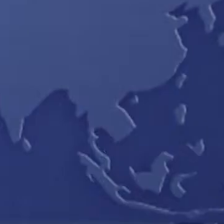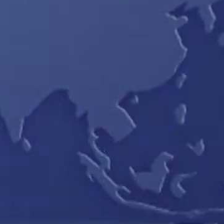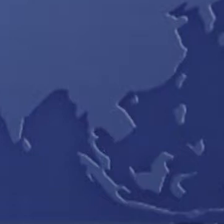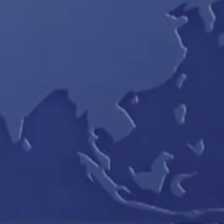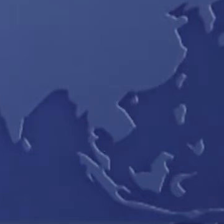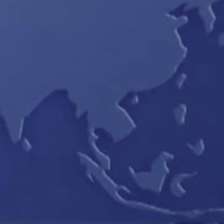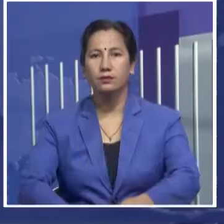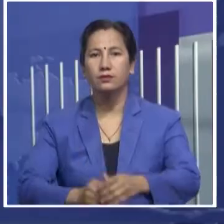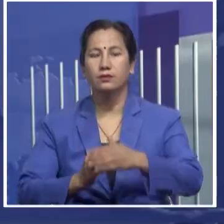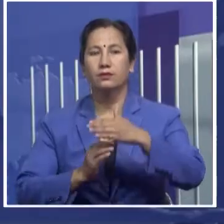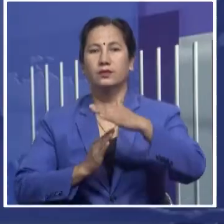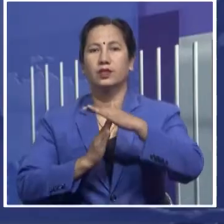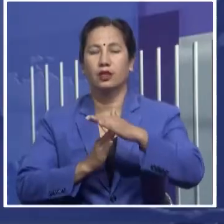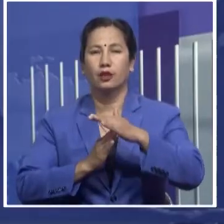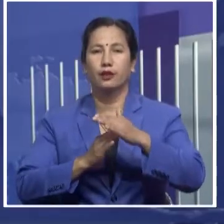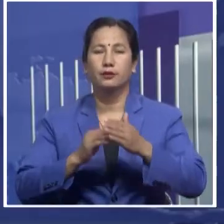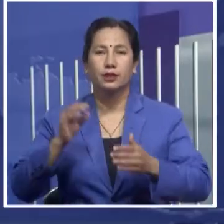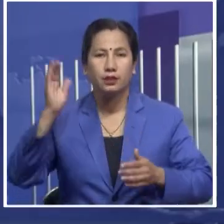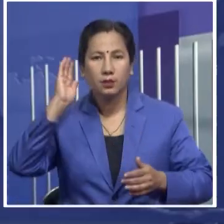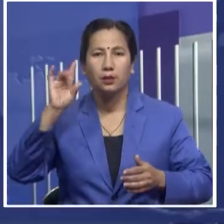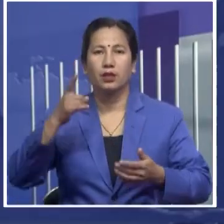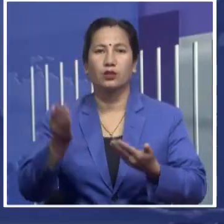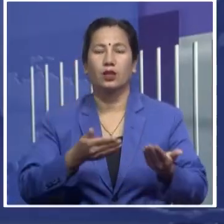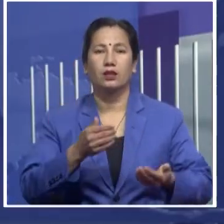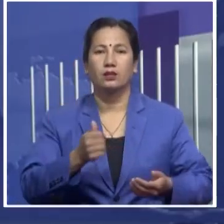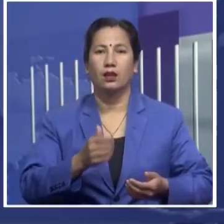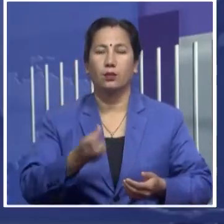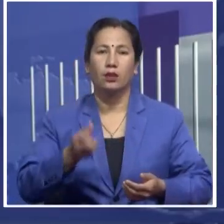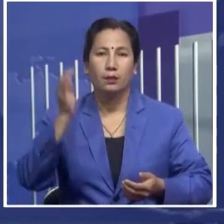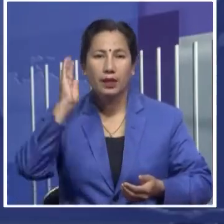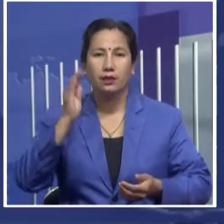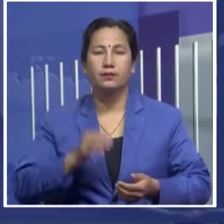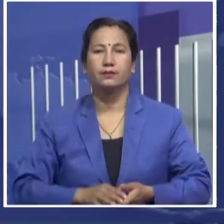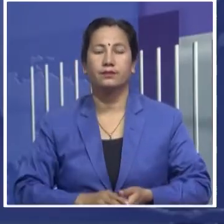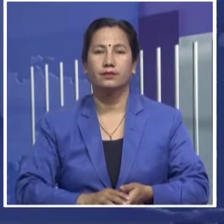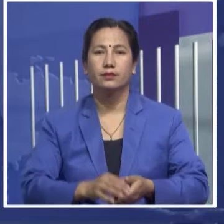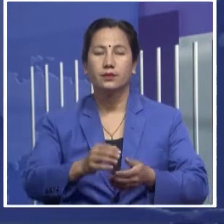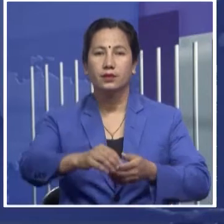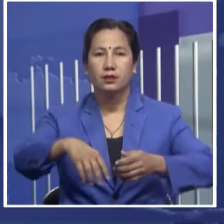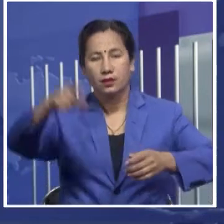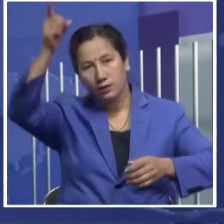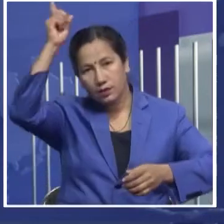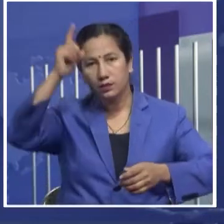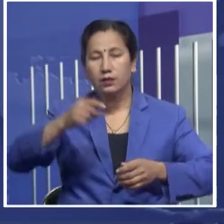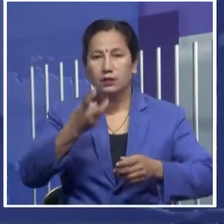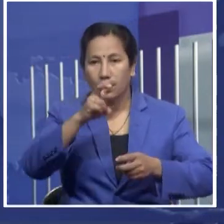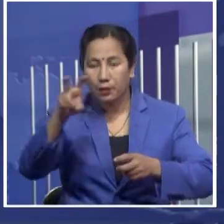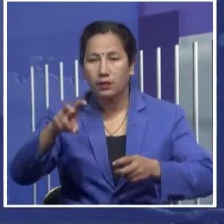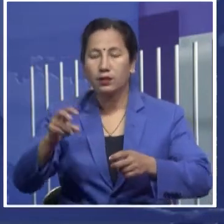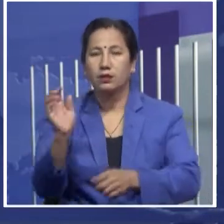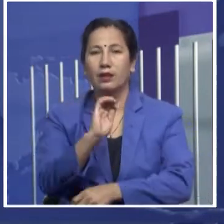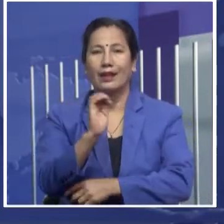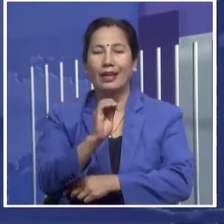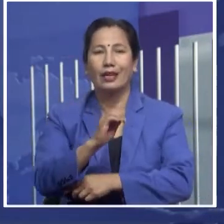विश्राम पछि समाचारमा पुनः स्वागत छ। अब बाँकी समाचार। संस्कृति पर्यटन तथा नागरिक उड्डयन